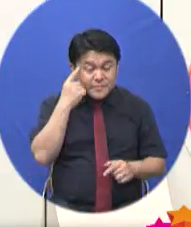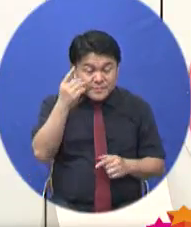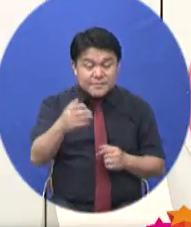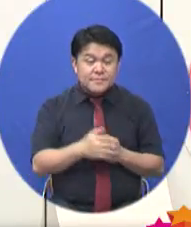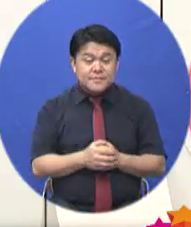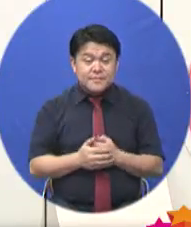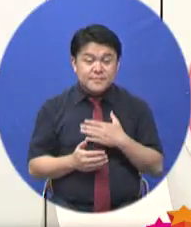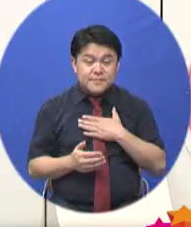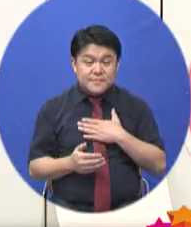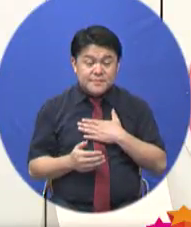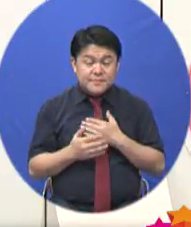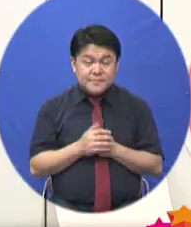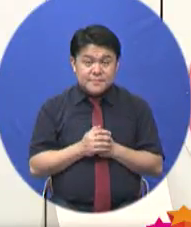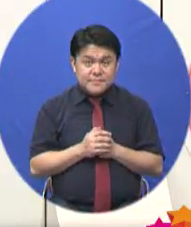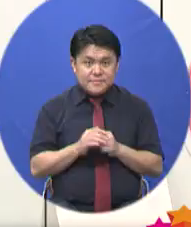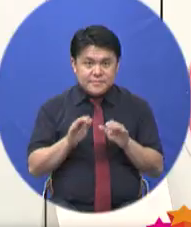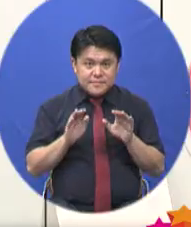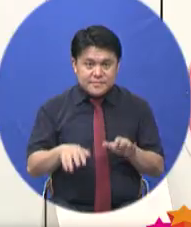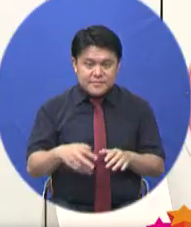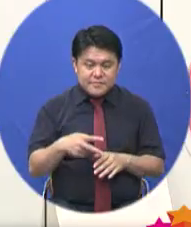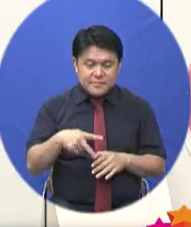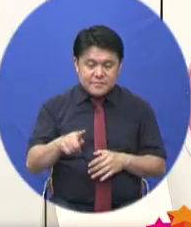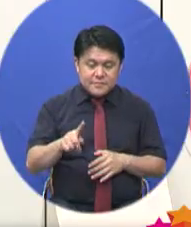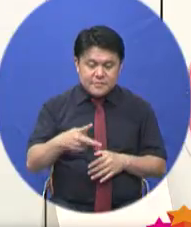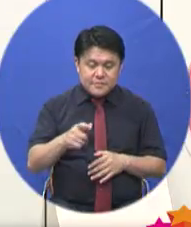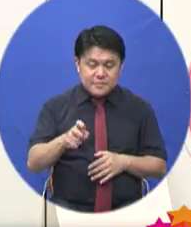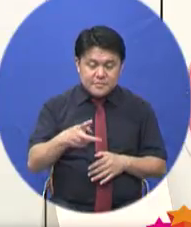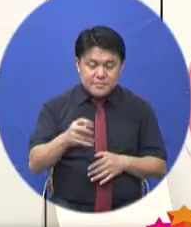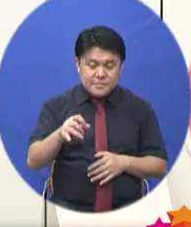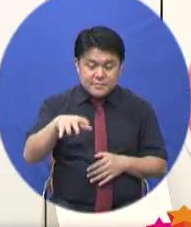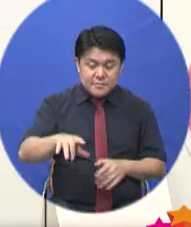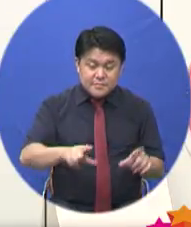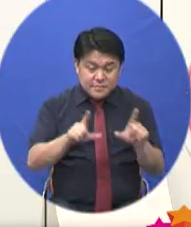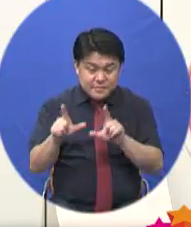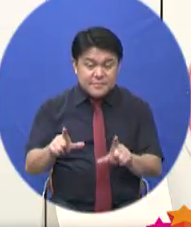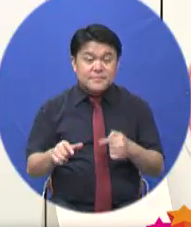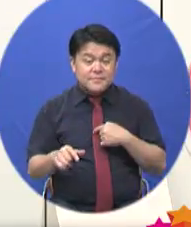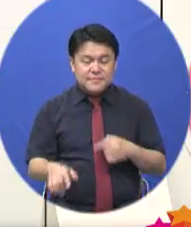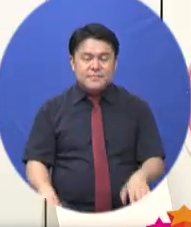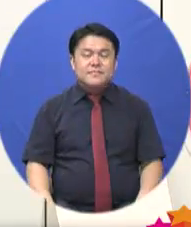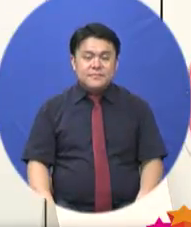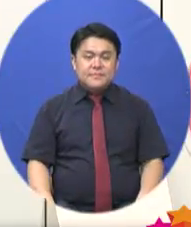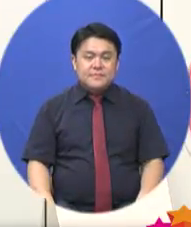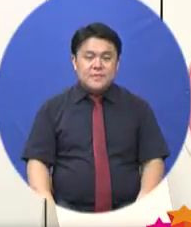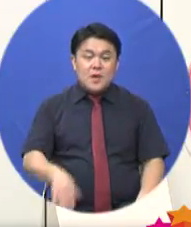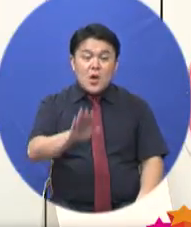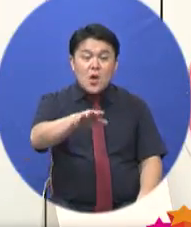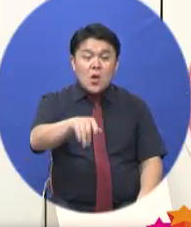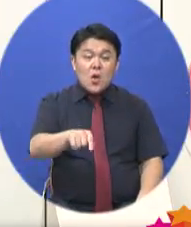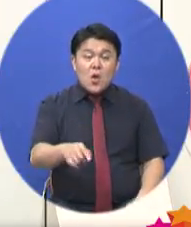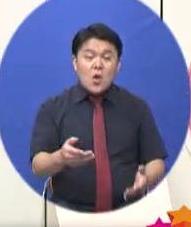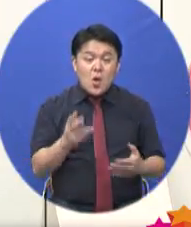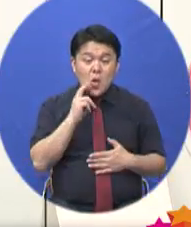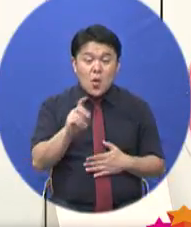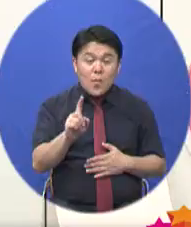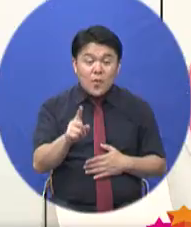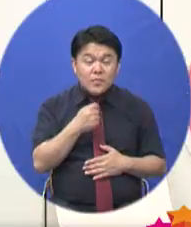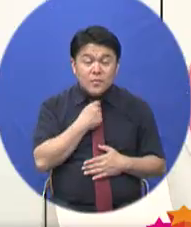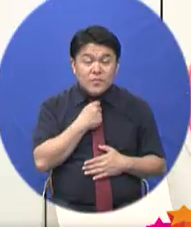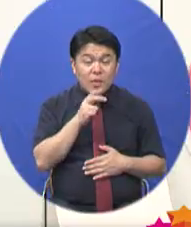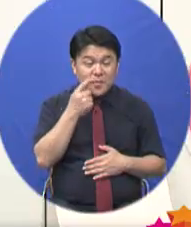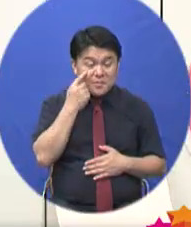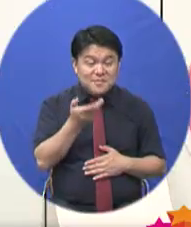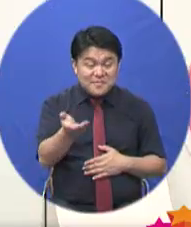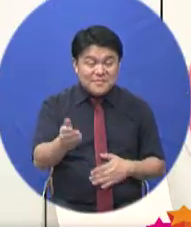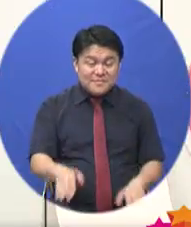예 여기 청운 북이면 서남리에 살아요. 아 그렇군요. 예. 어떤 노래